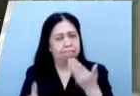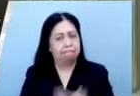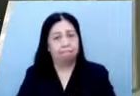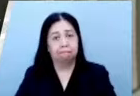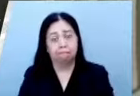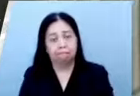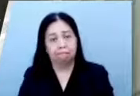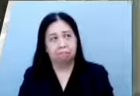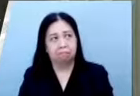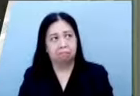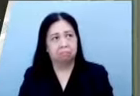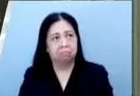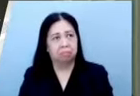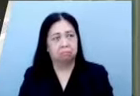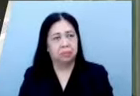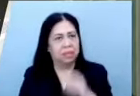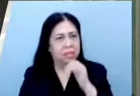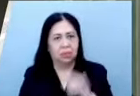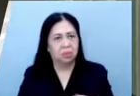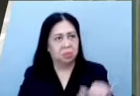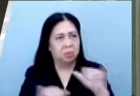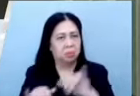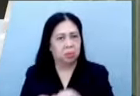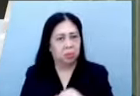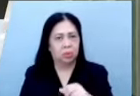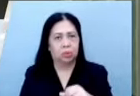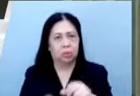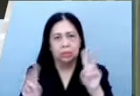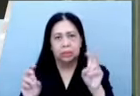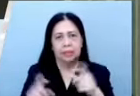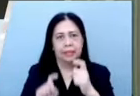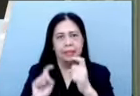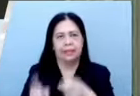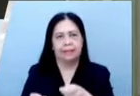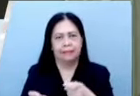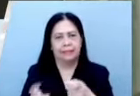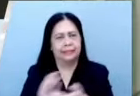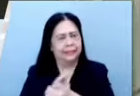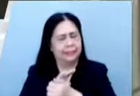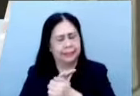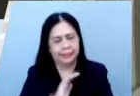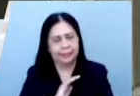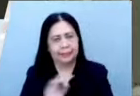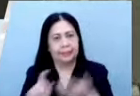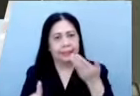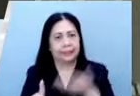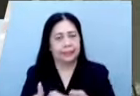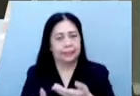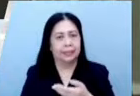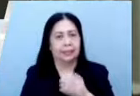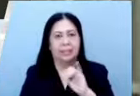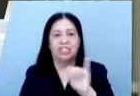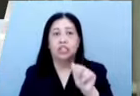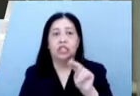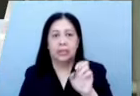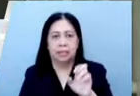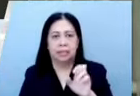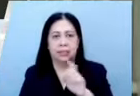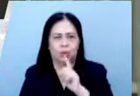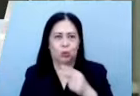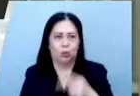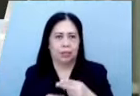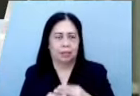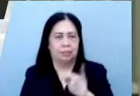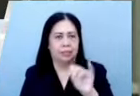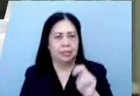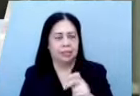every day. Yun yung tinatawag namin na gift. Yes, it's a gift. Si Jane or si Jacqueline Jose, gift